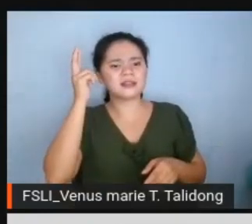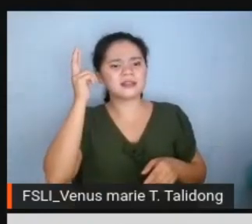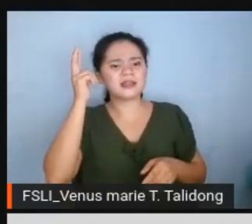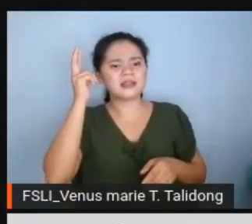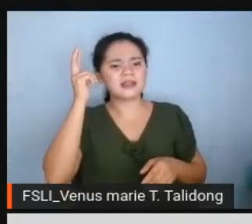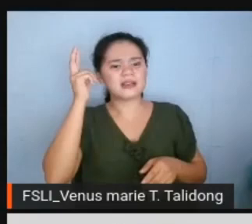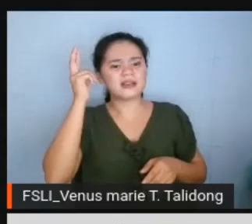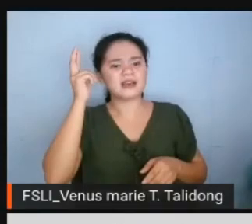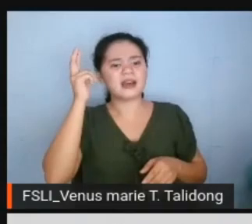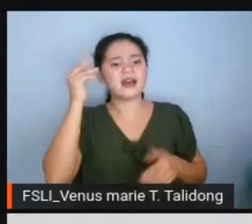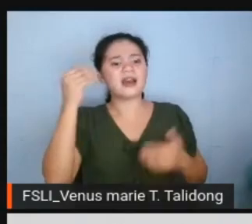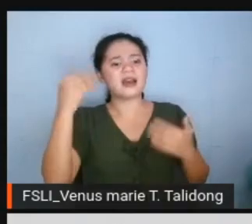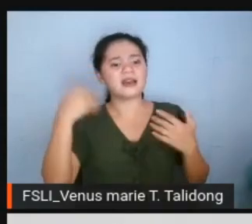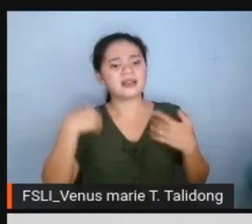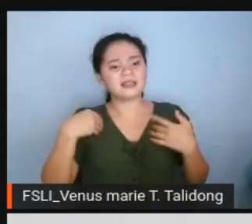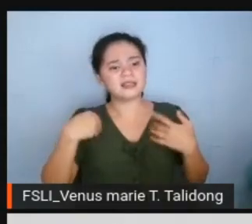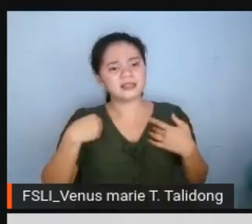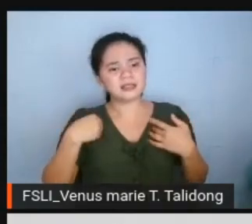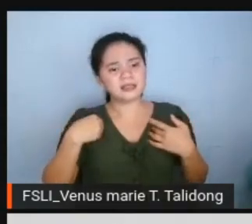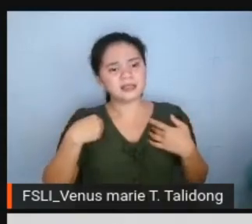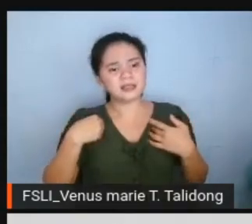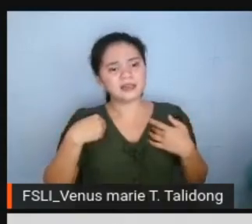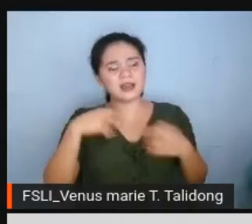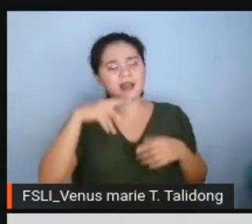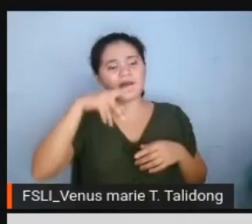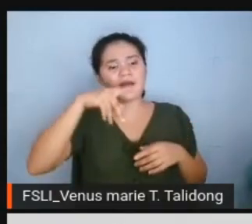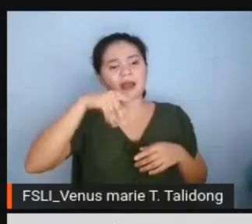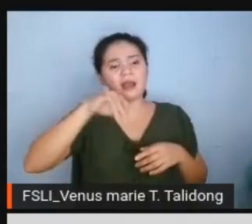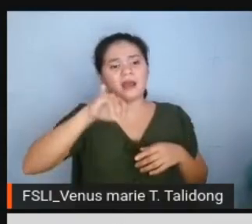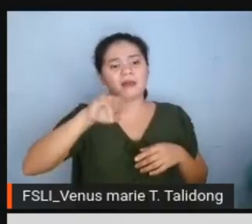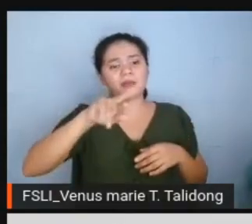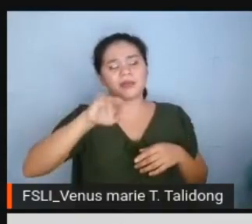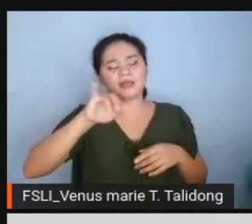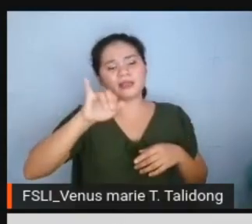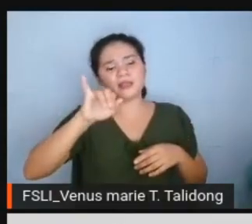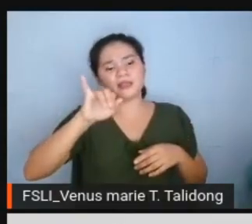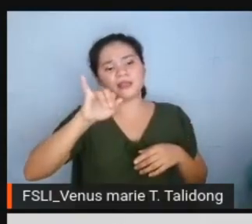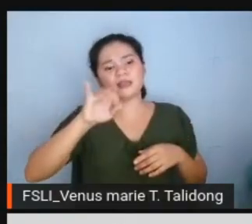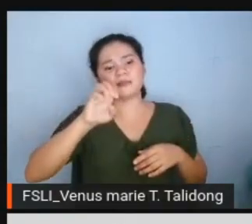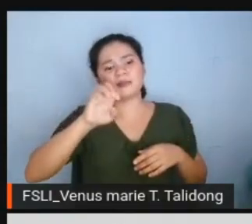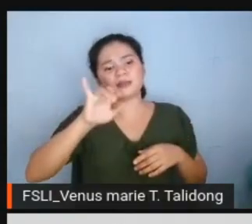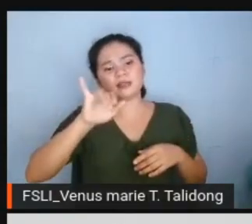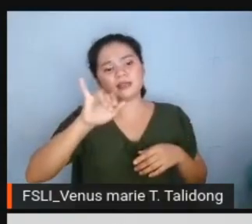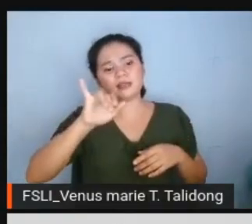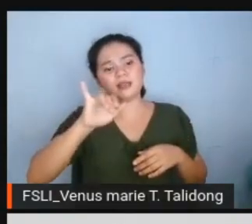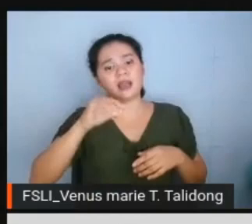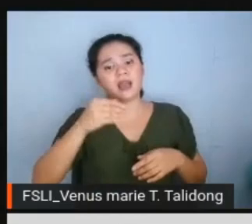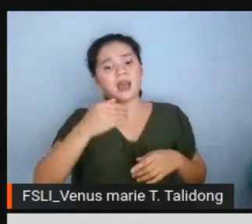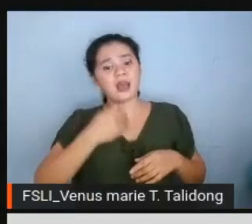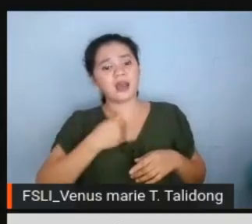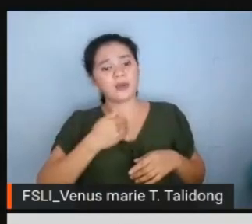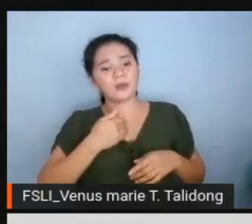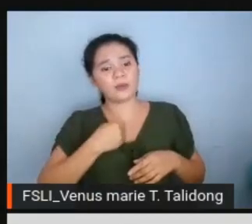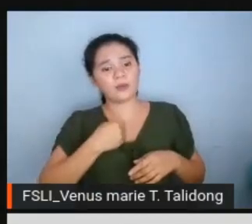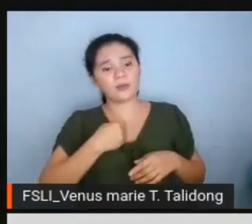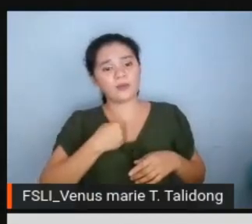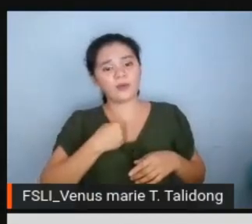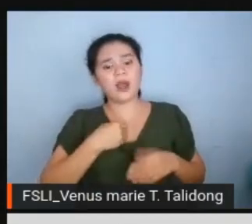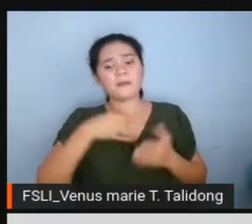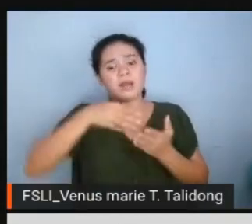yung kanilang prey, which is ako, yung kanilang prey, no, tayong mga medyo